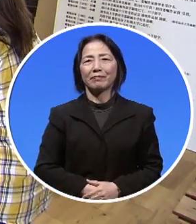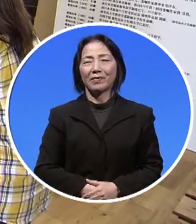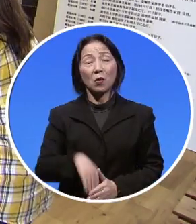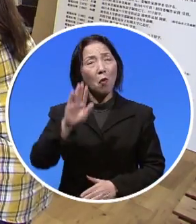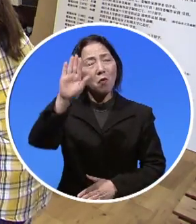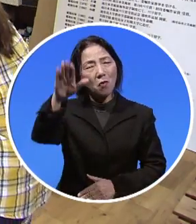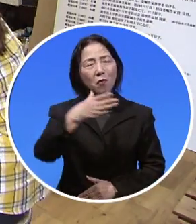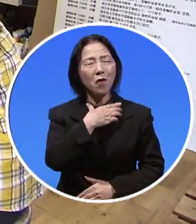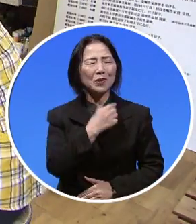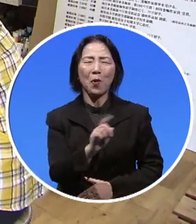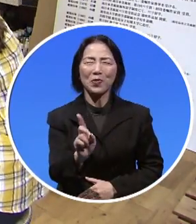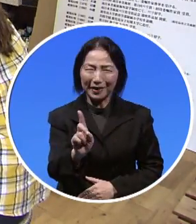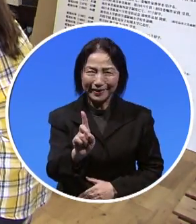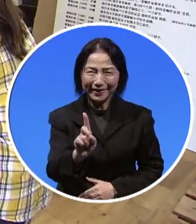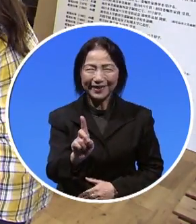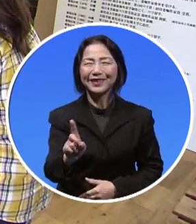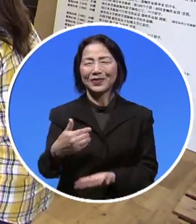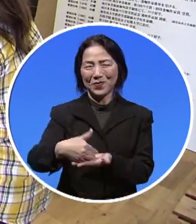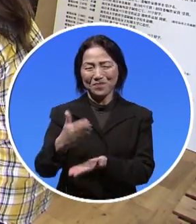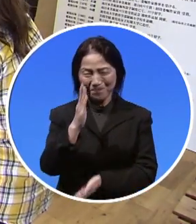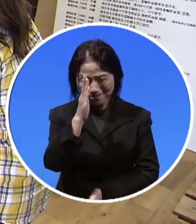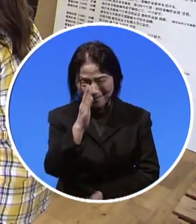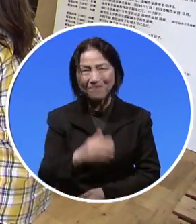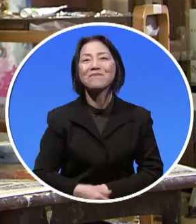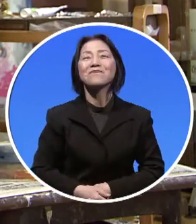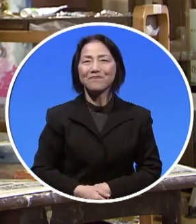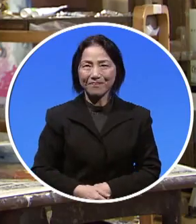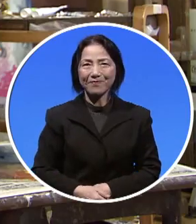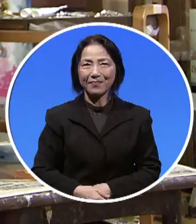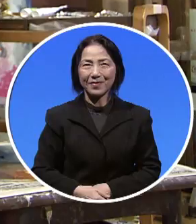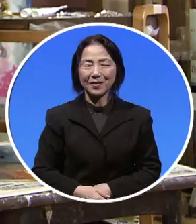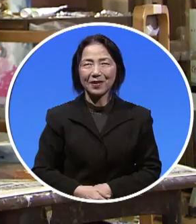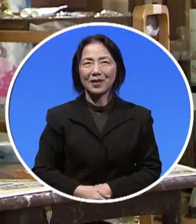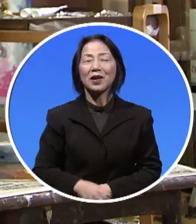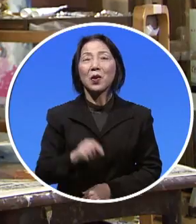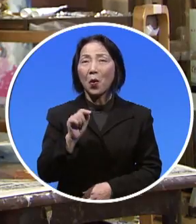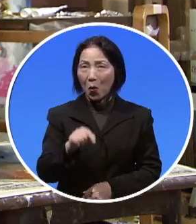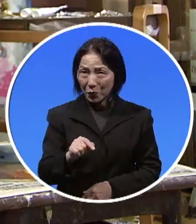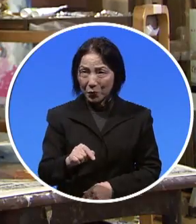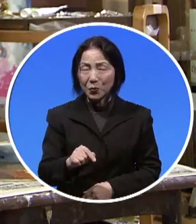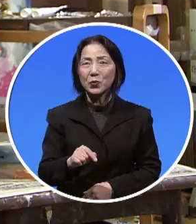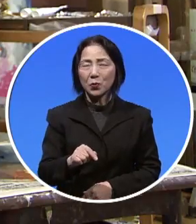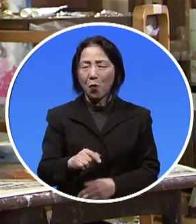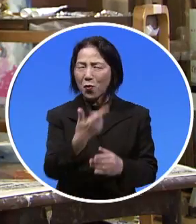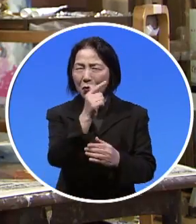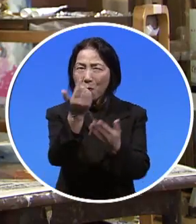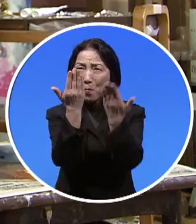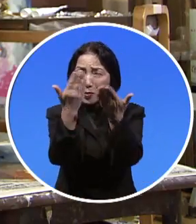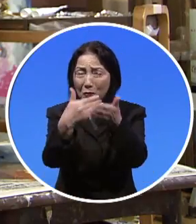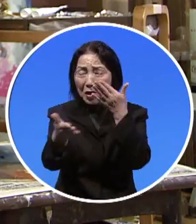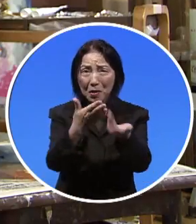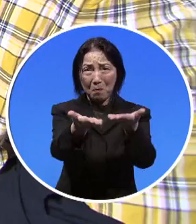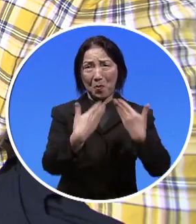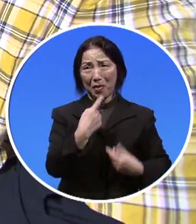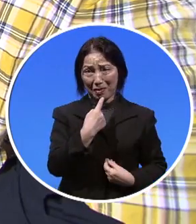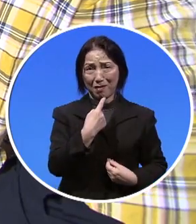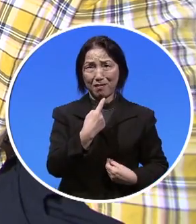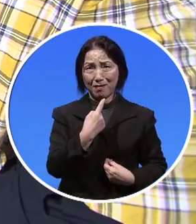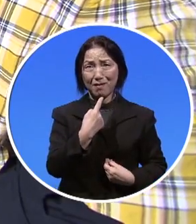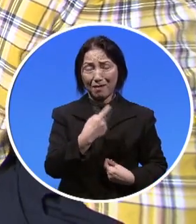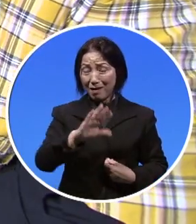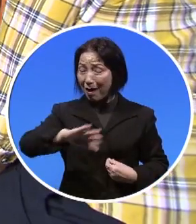に今後の抱負についてお話しいただいてよろしいですかユーリと benq スって文学金具